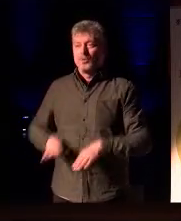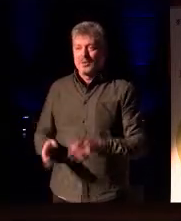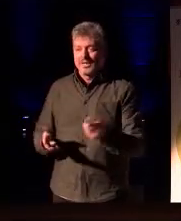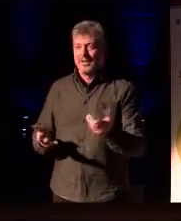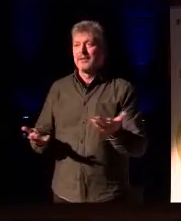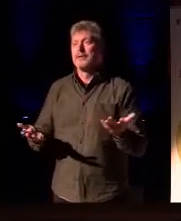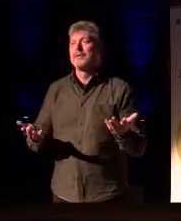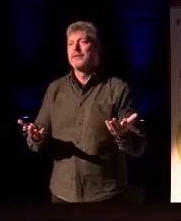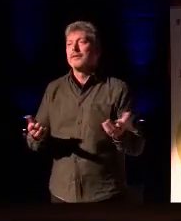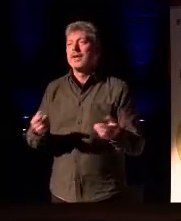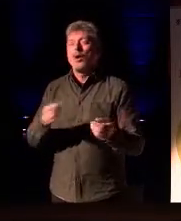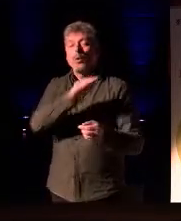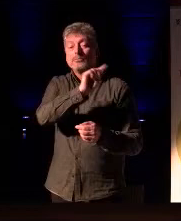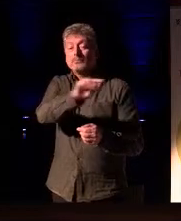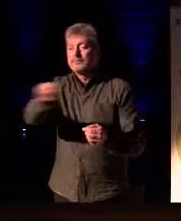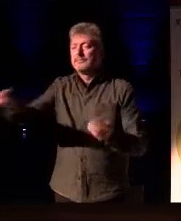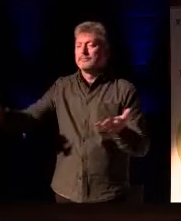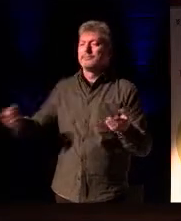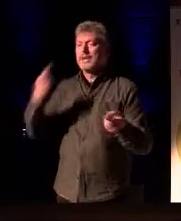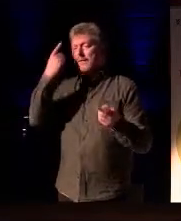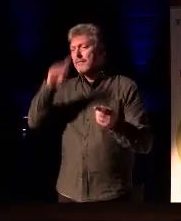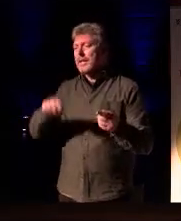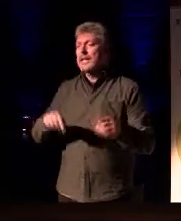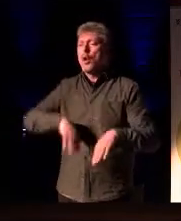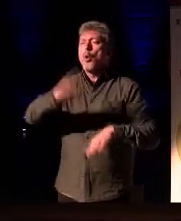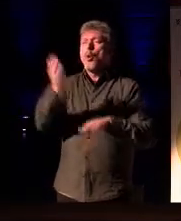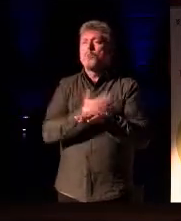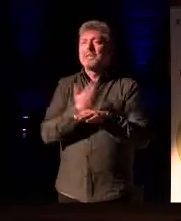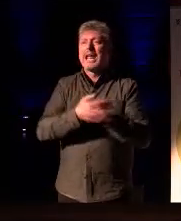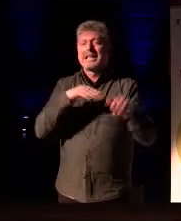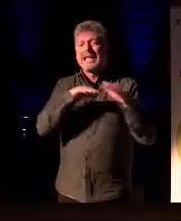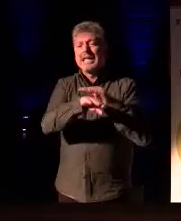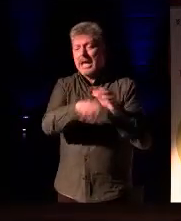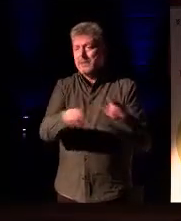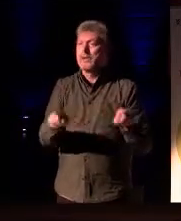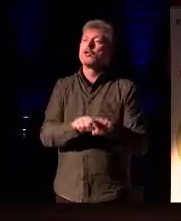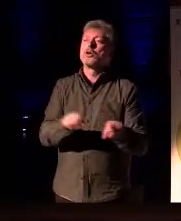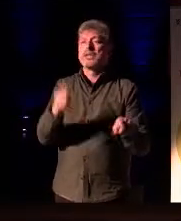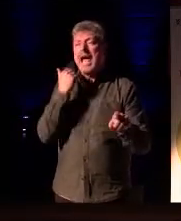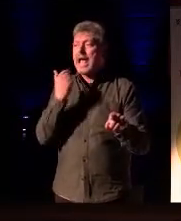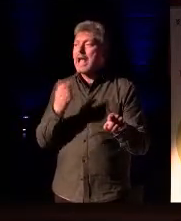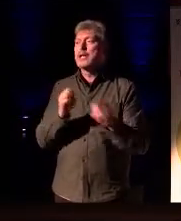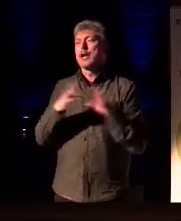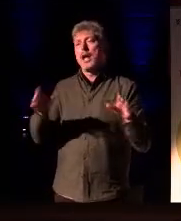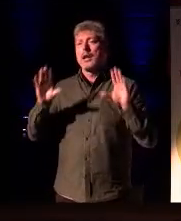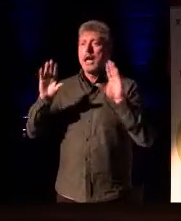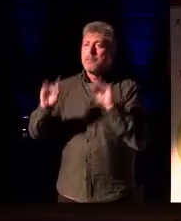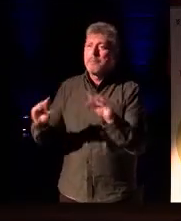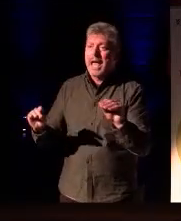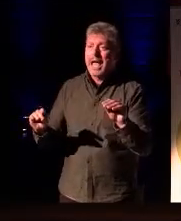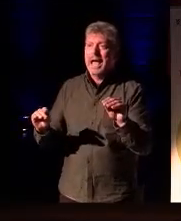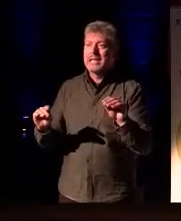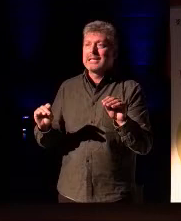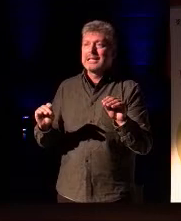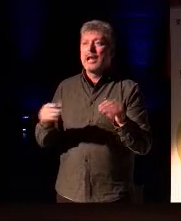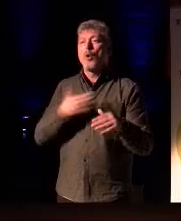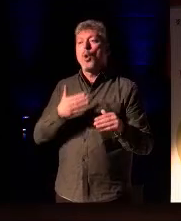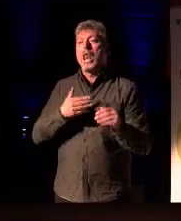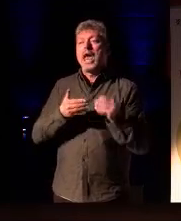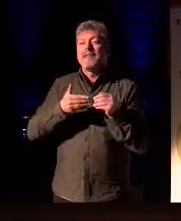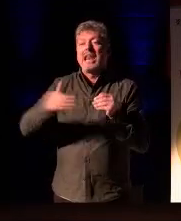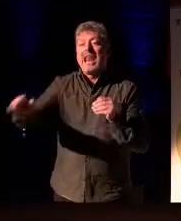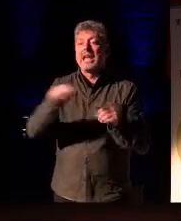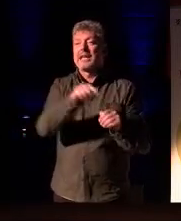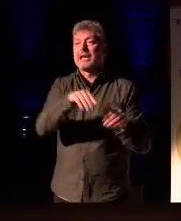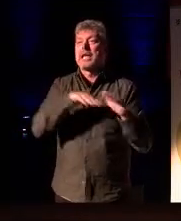som er flinke til opptrening i hjemmet, slik at eldre greier seg bedre og lengre der de bor. Og